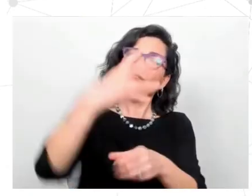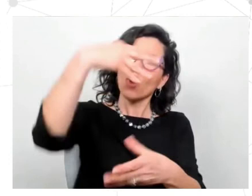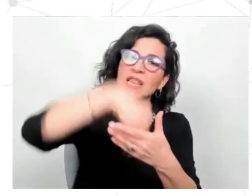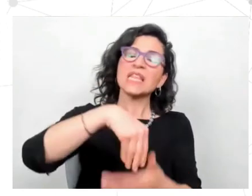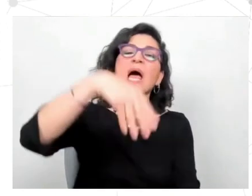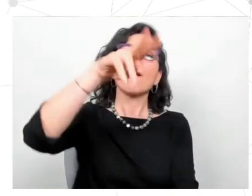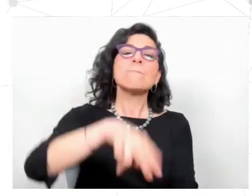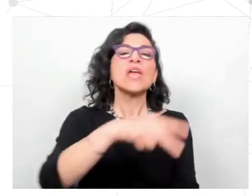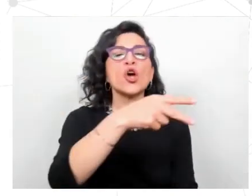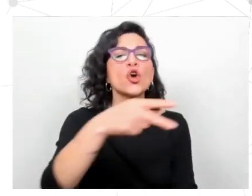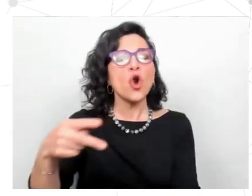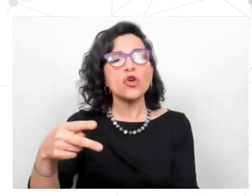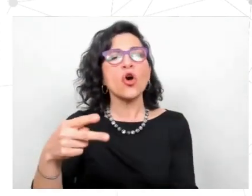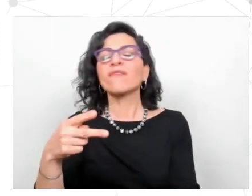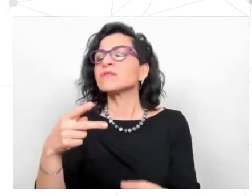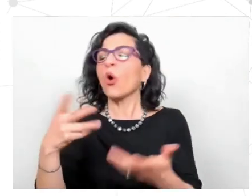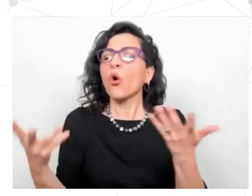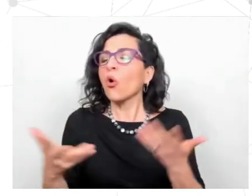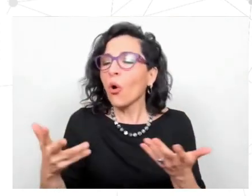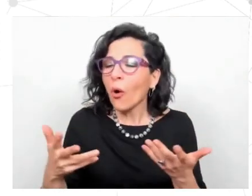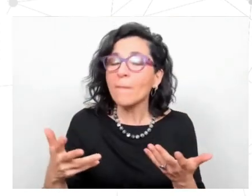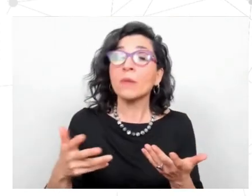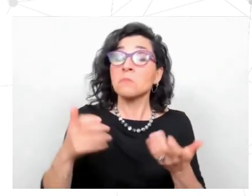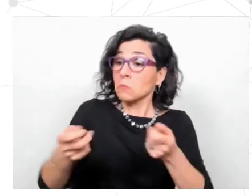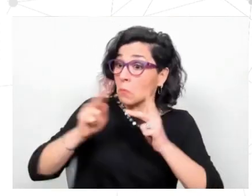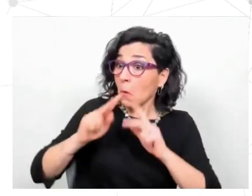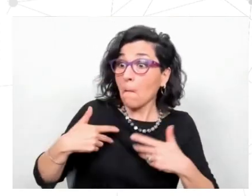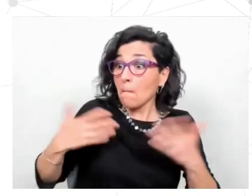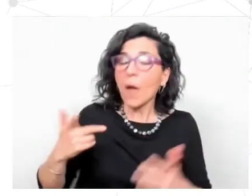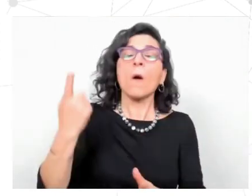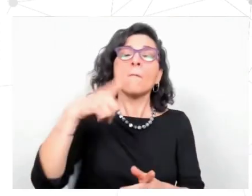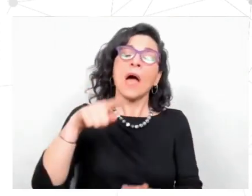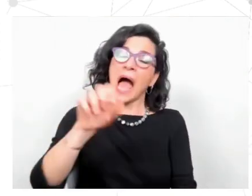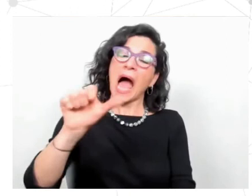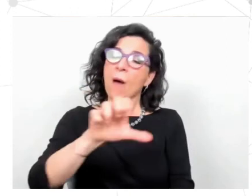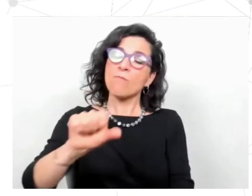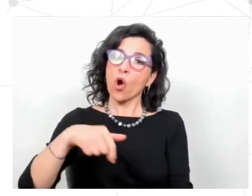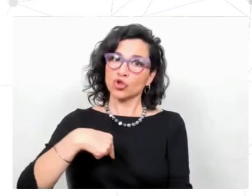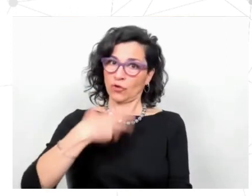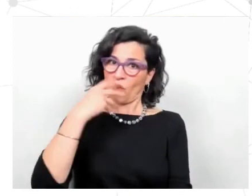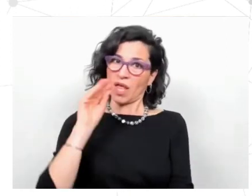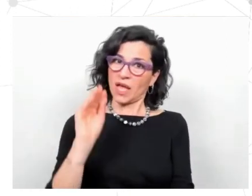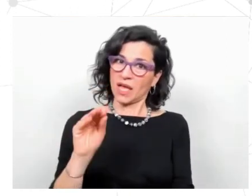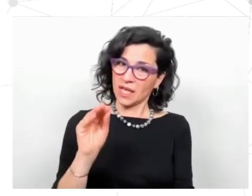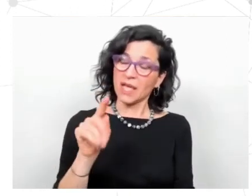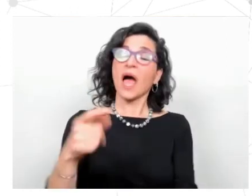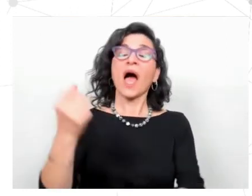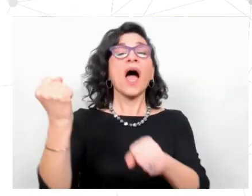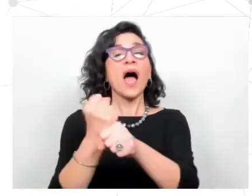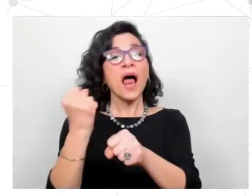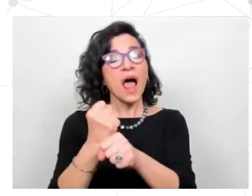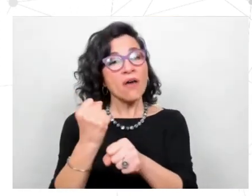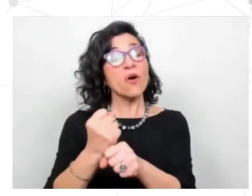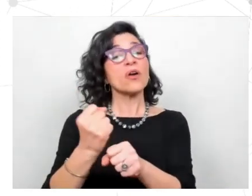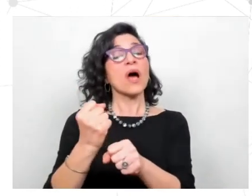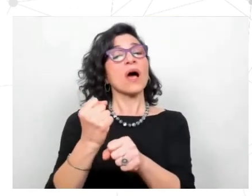possono rispondermi, e più nello specifico mi piacerebbe chiedere ad Amos com'è lavorare in